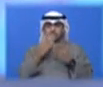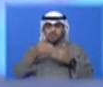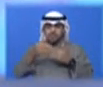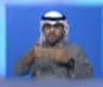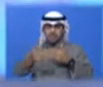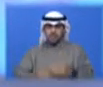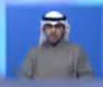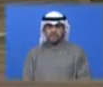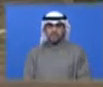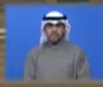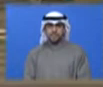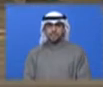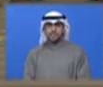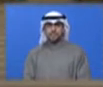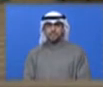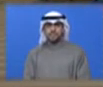المستقبل.